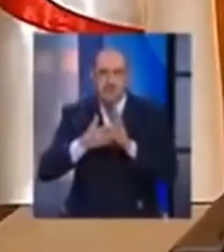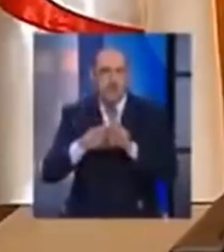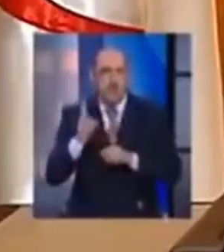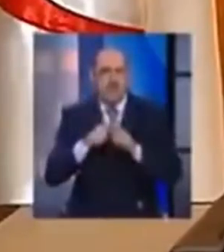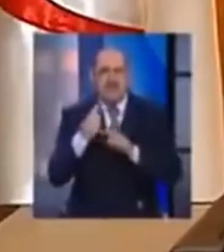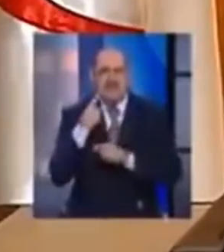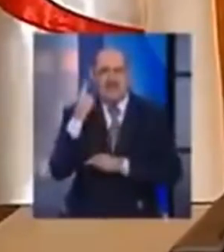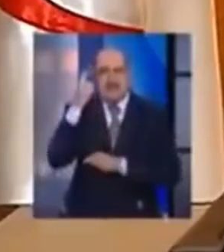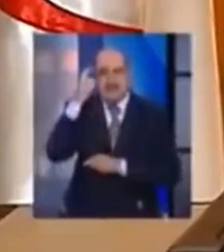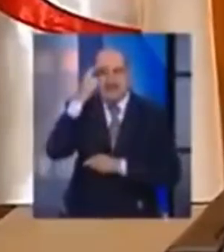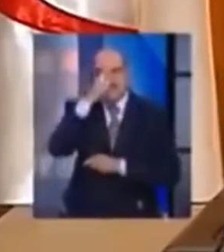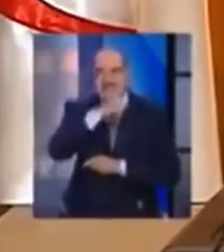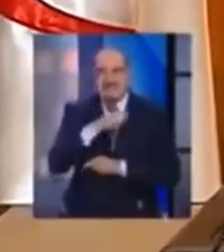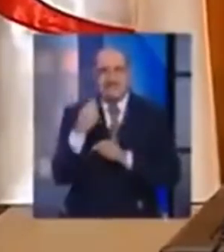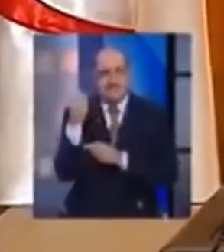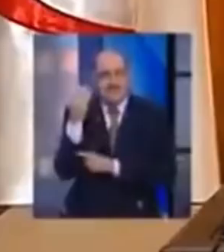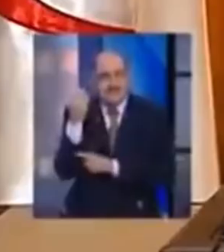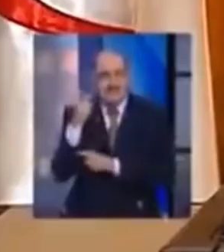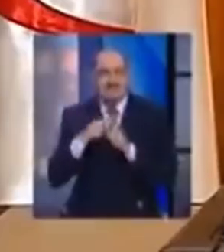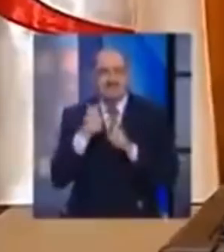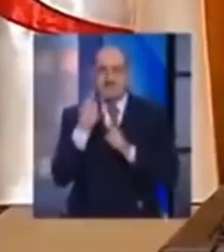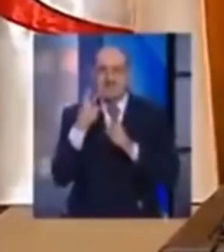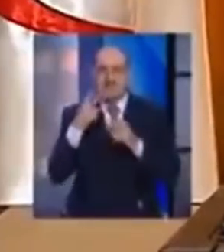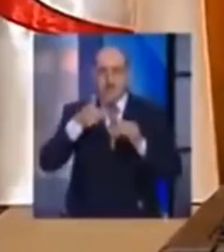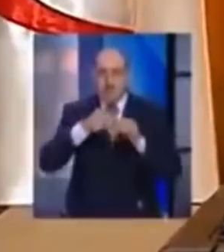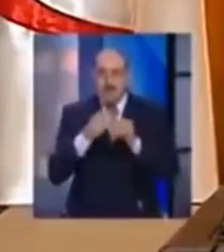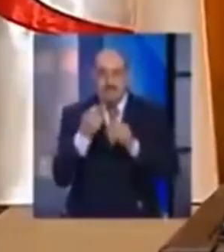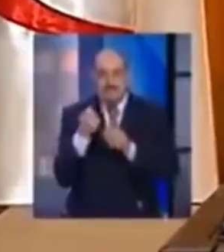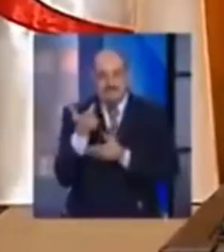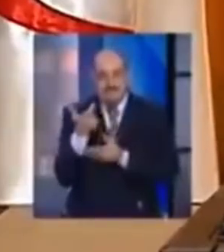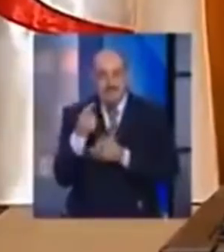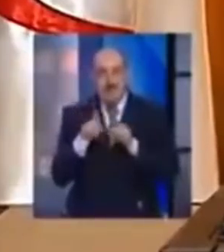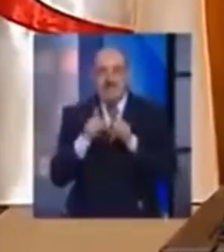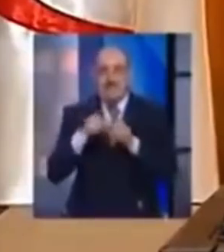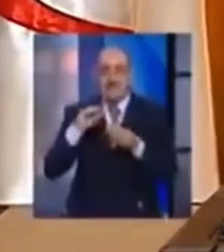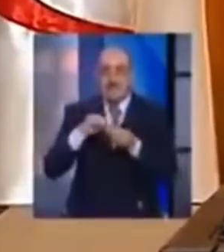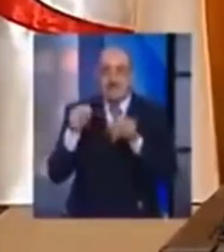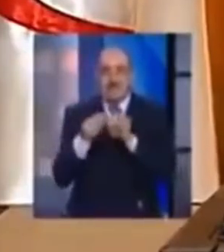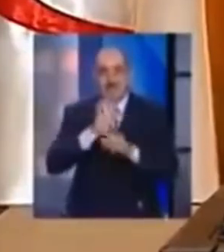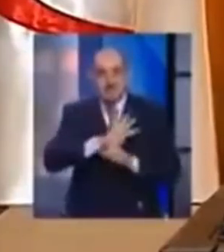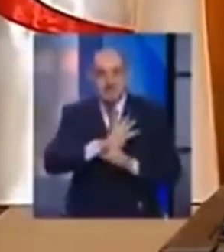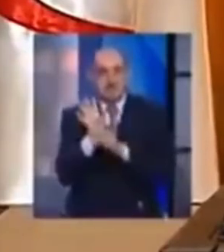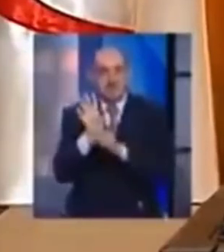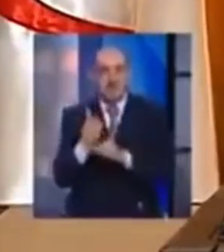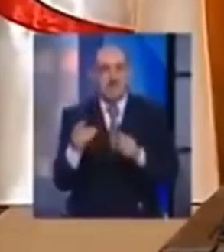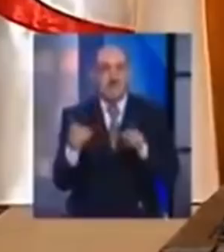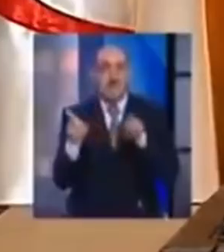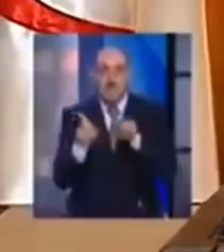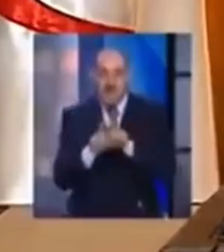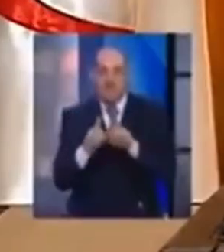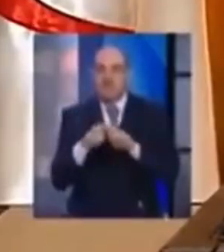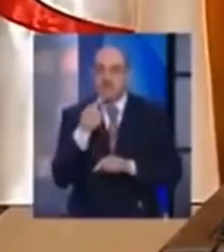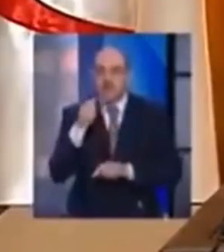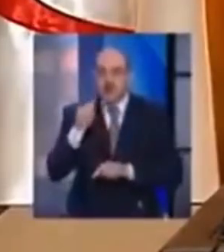رغم الصعوبات المالية، رغم انخفاض البترول، رغم الجائحة، ولكن